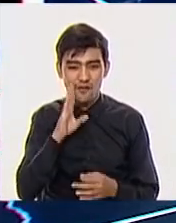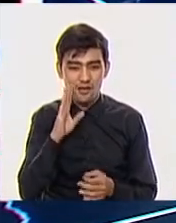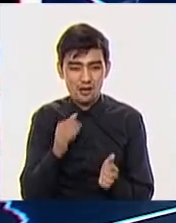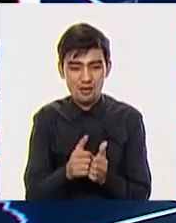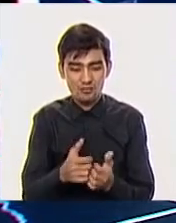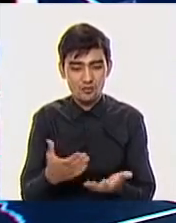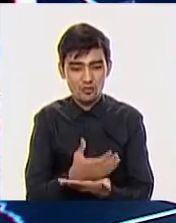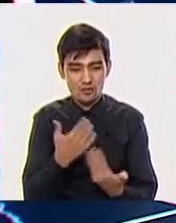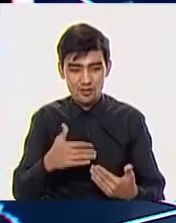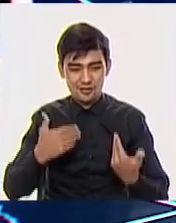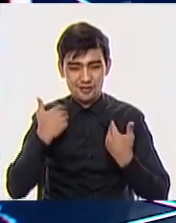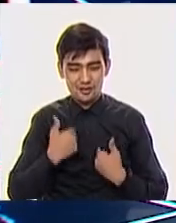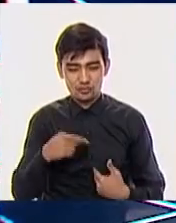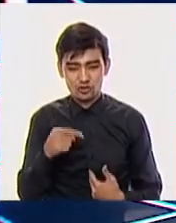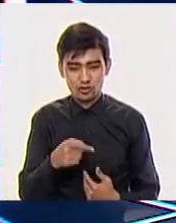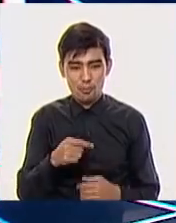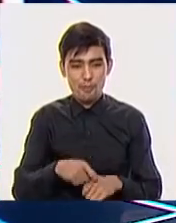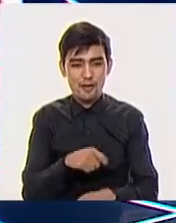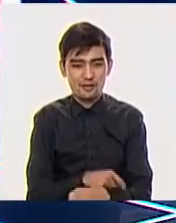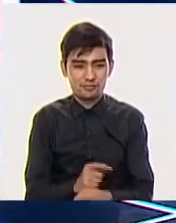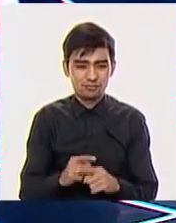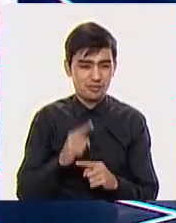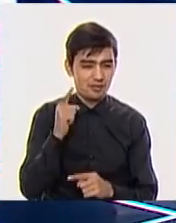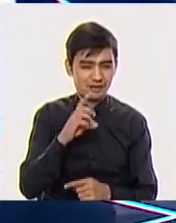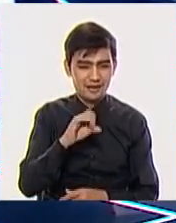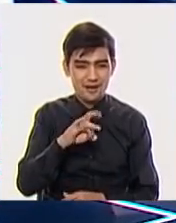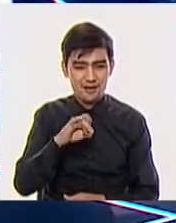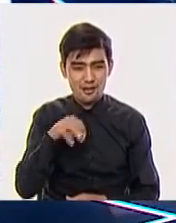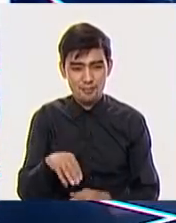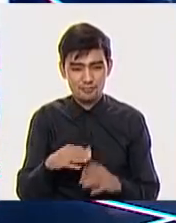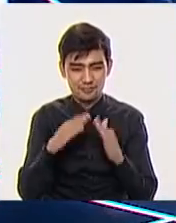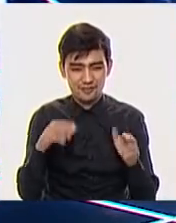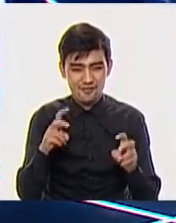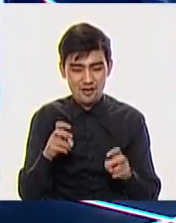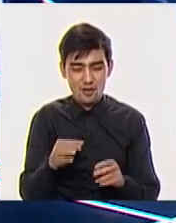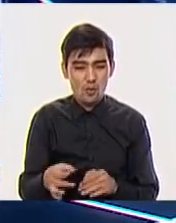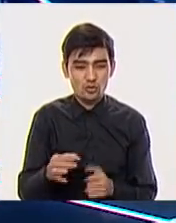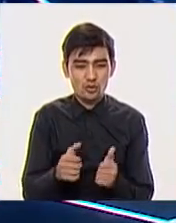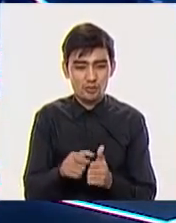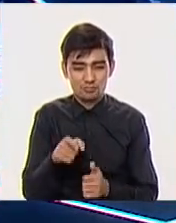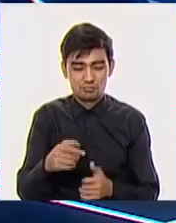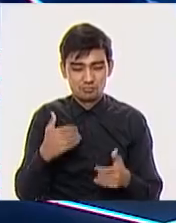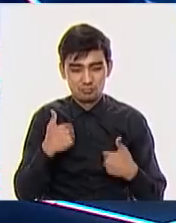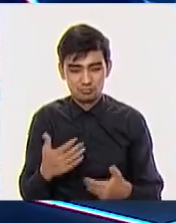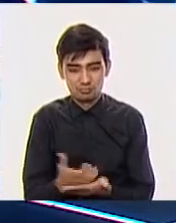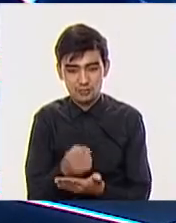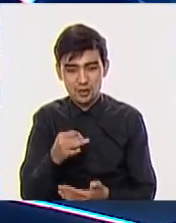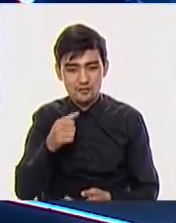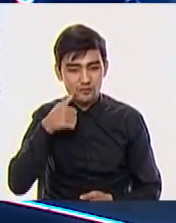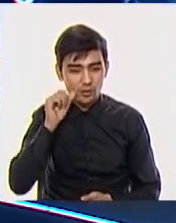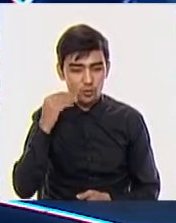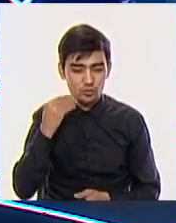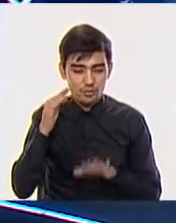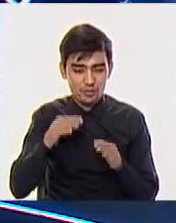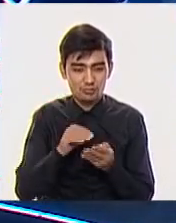табылды. Мәйіт 1000 метр биіктіктегі Сайрам Өгем шатқалындағы құлай аққан өзеннен шыққан. Оның денесі кеше Түркістанда жер